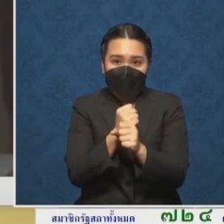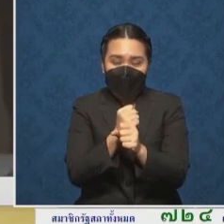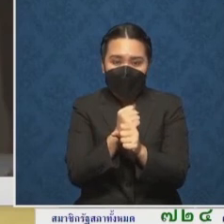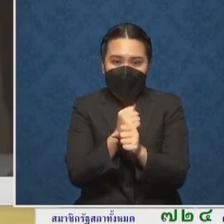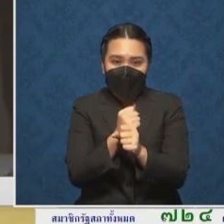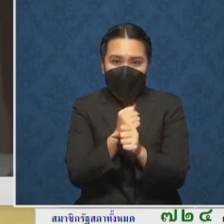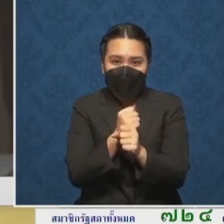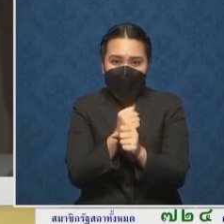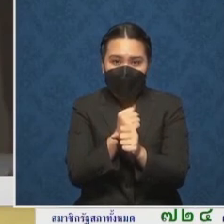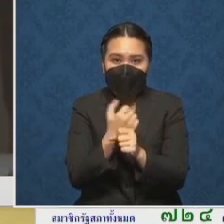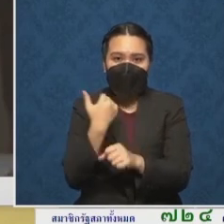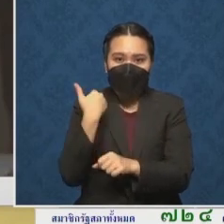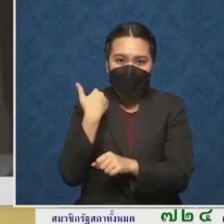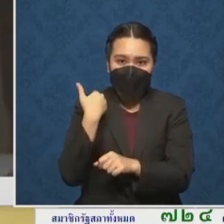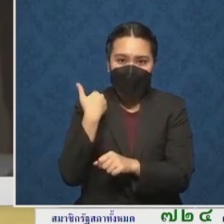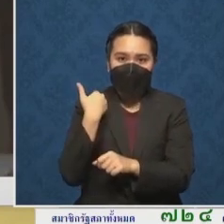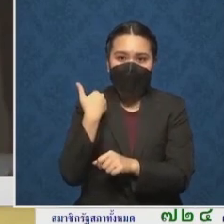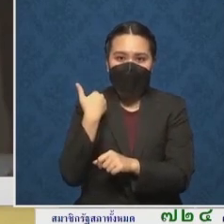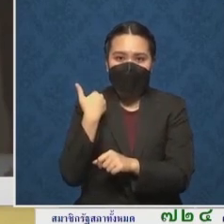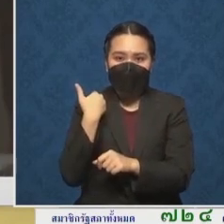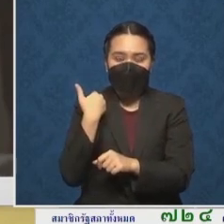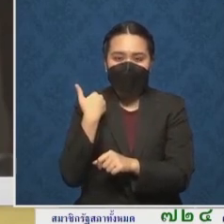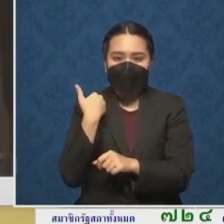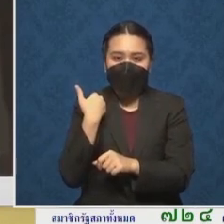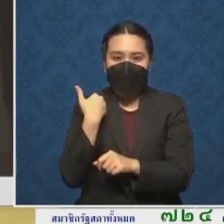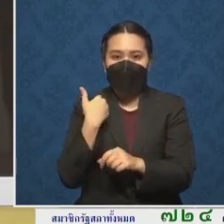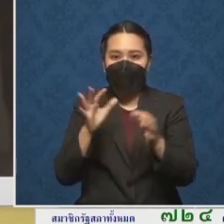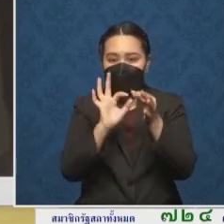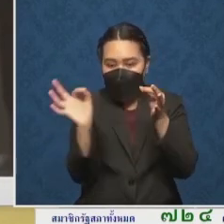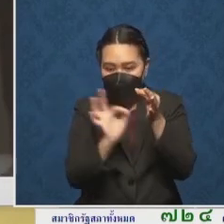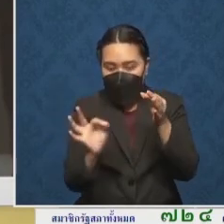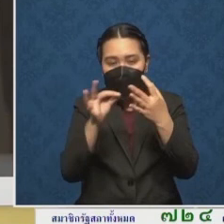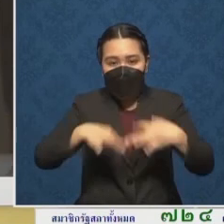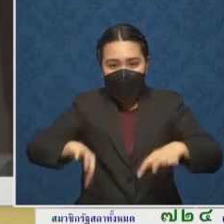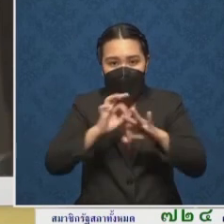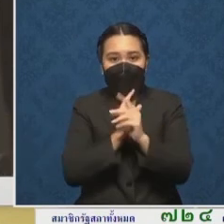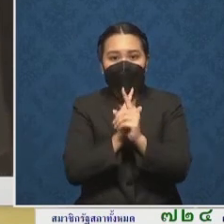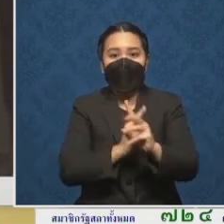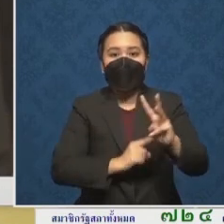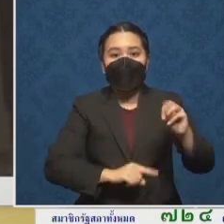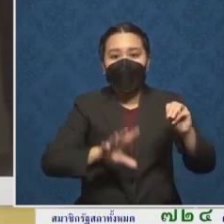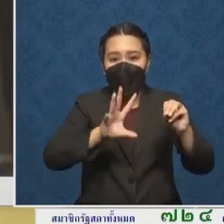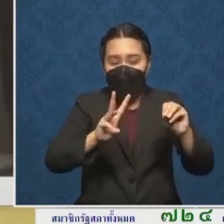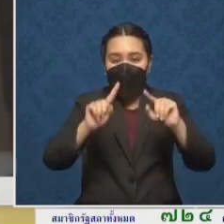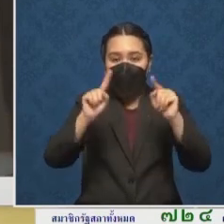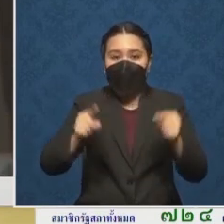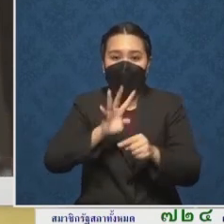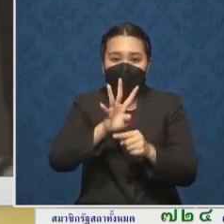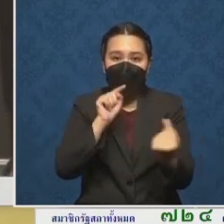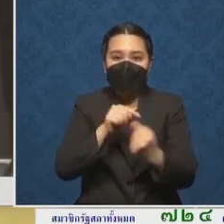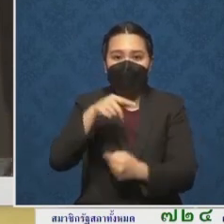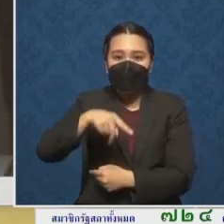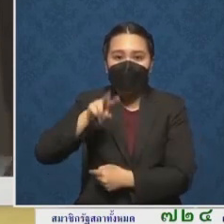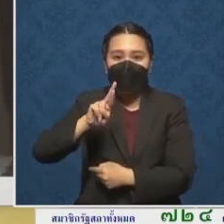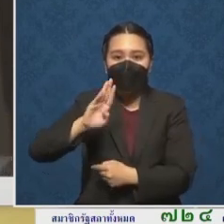าสาระจิตวิญญาณและบทบัญญัติในมาตรา6วงเล็บ4ของพระราชบัญญัติการ